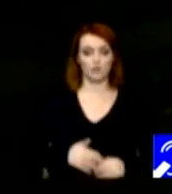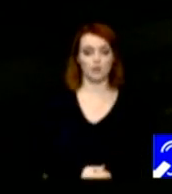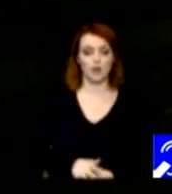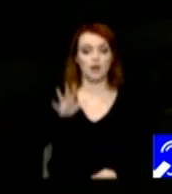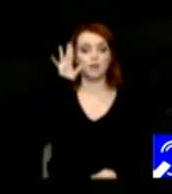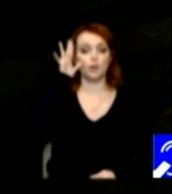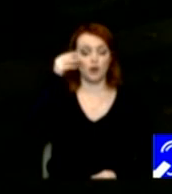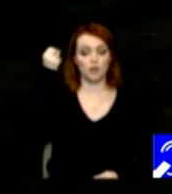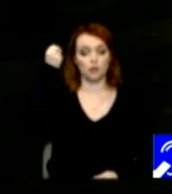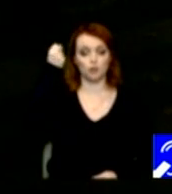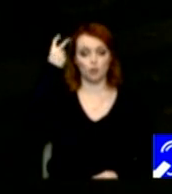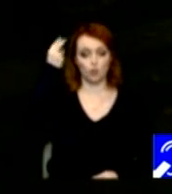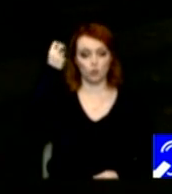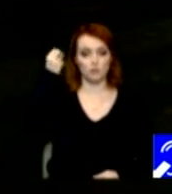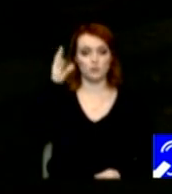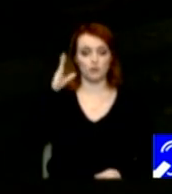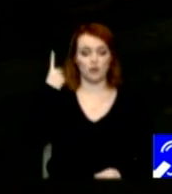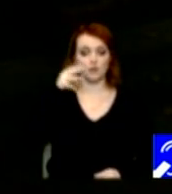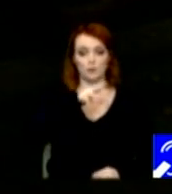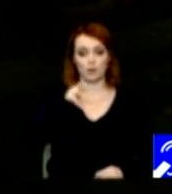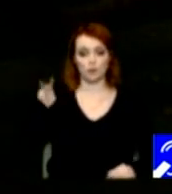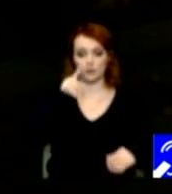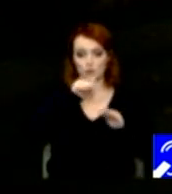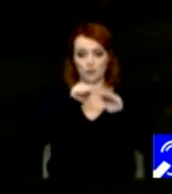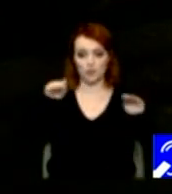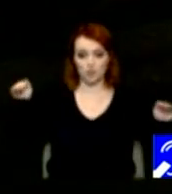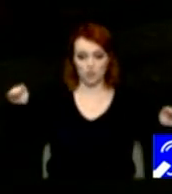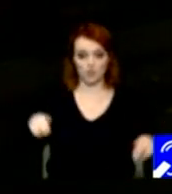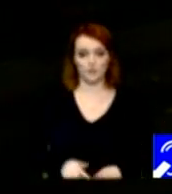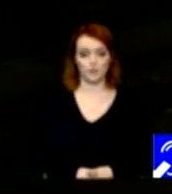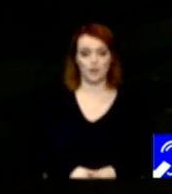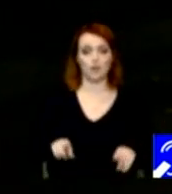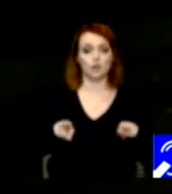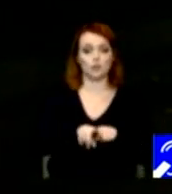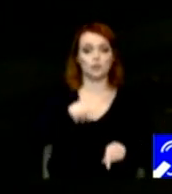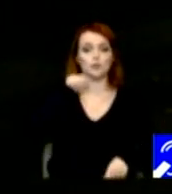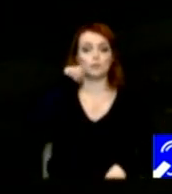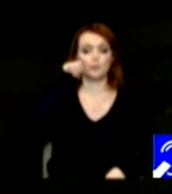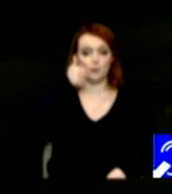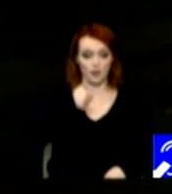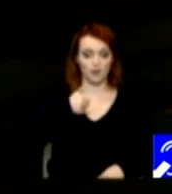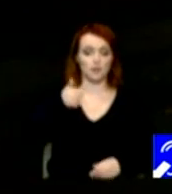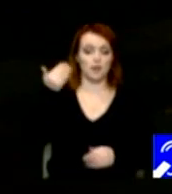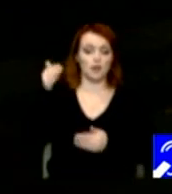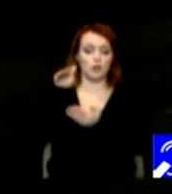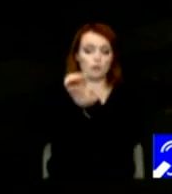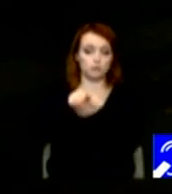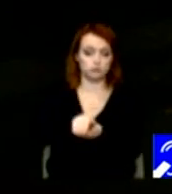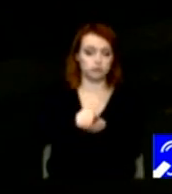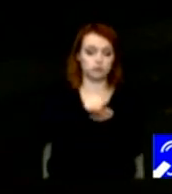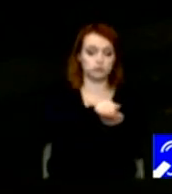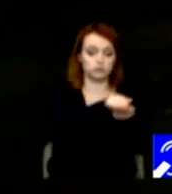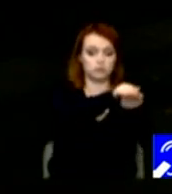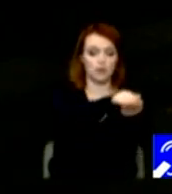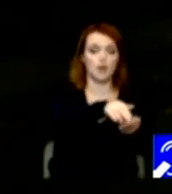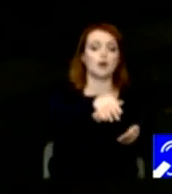la ora 12 se va ține un moment de reculegere de asemenea tot mâine cortegiul funerar va pornind de aici de la